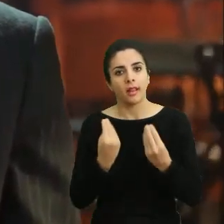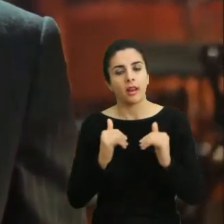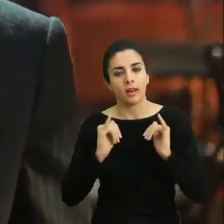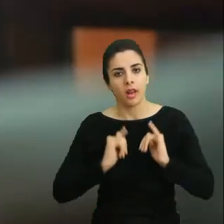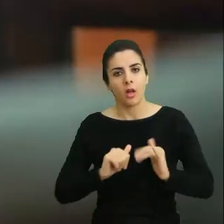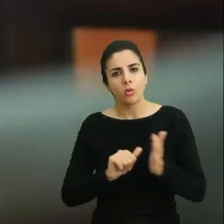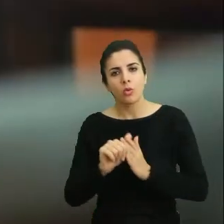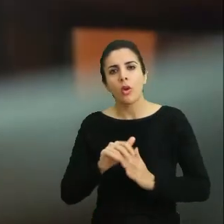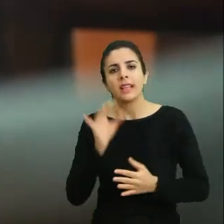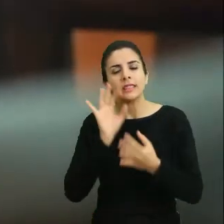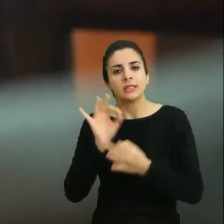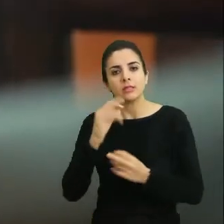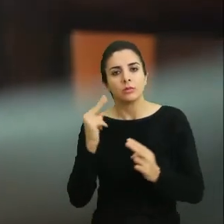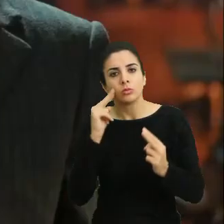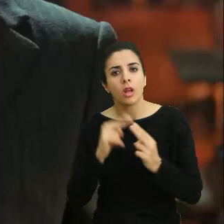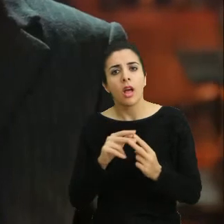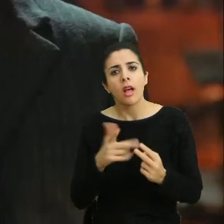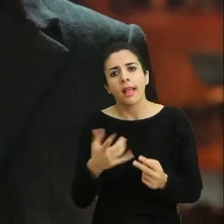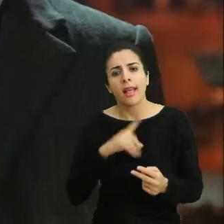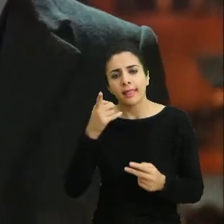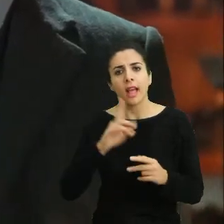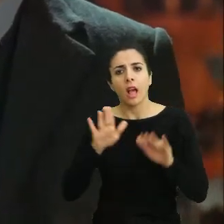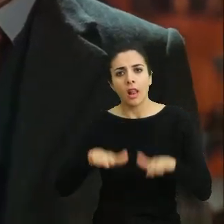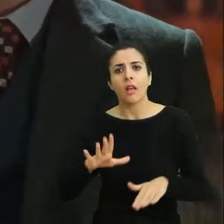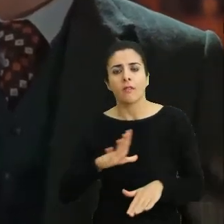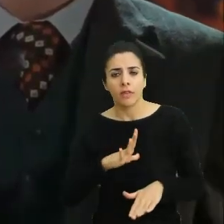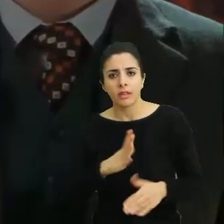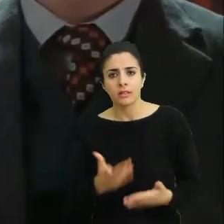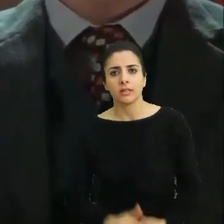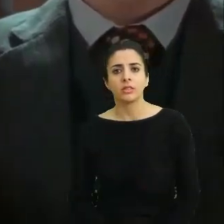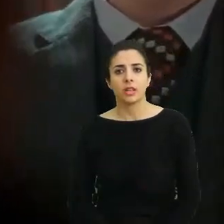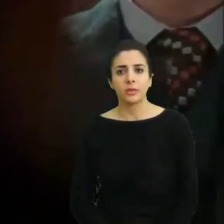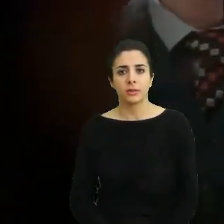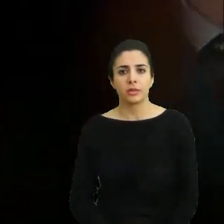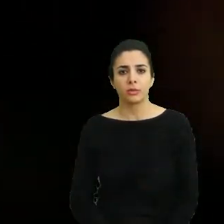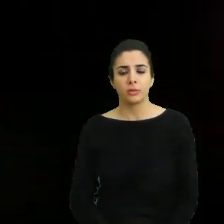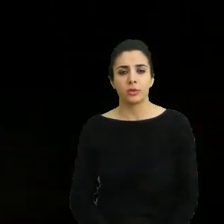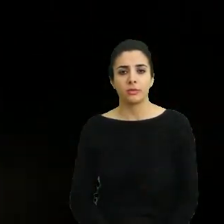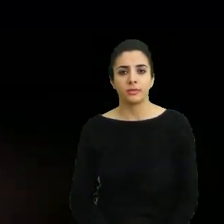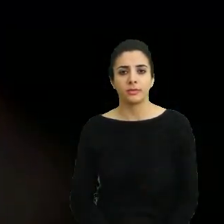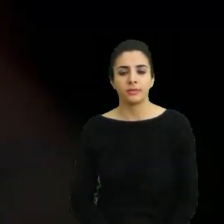bütün okurlarına. Belki bir tek o baki kalır kendi gök kubbemizde.